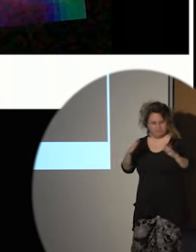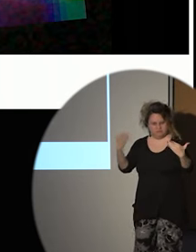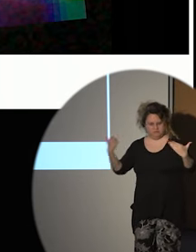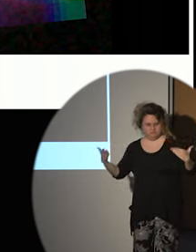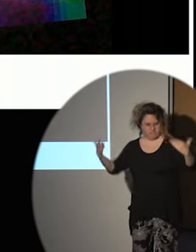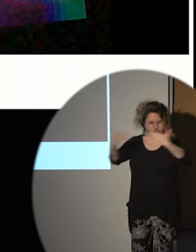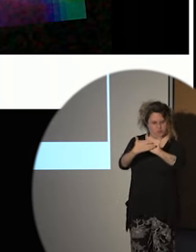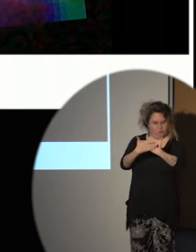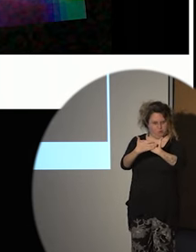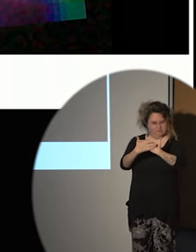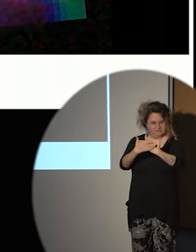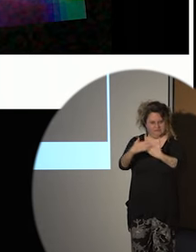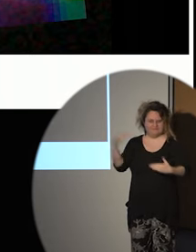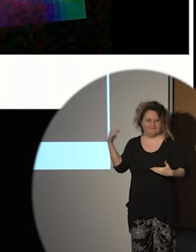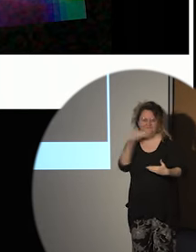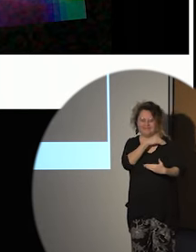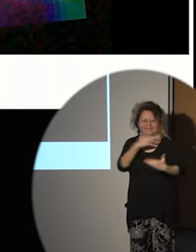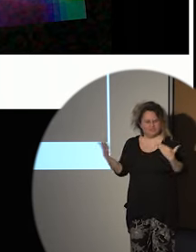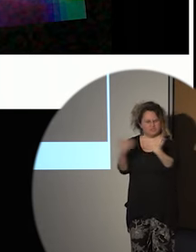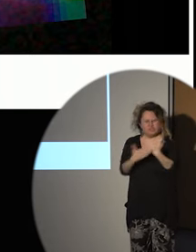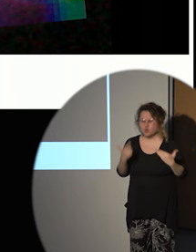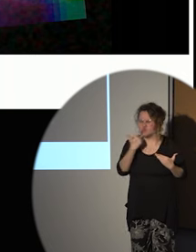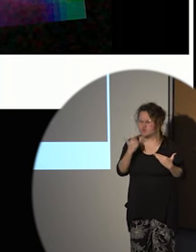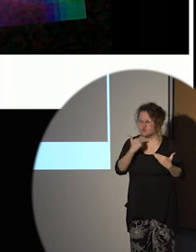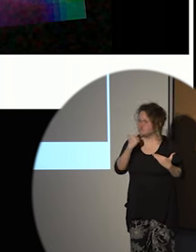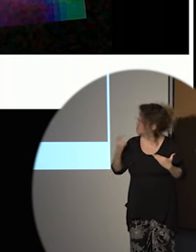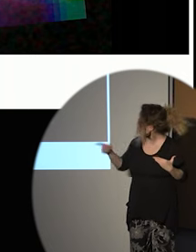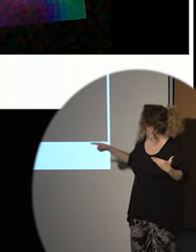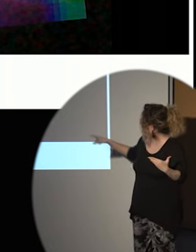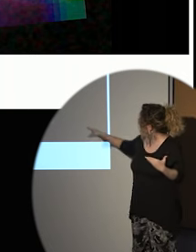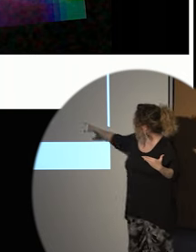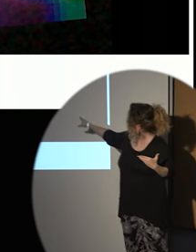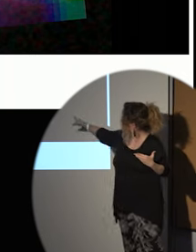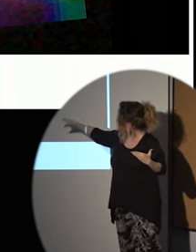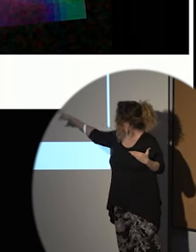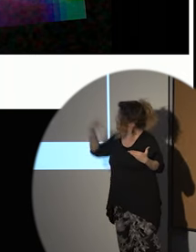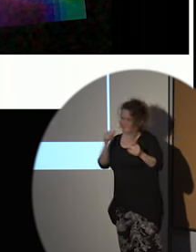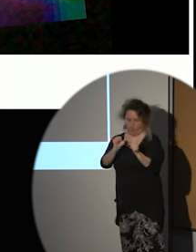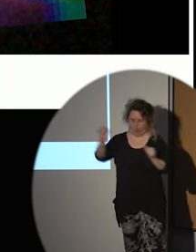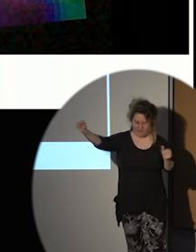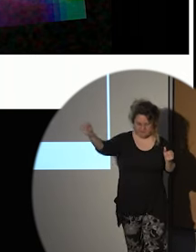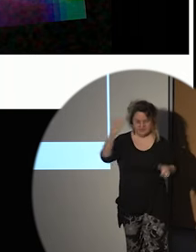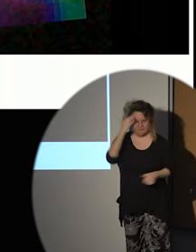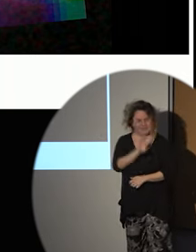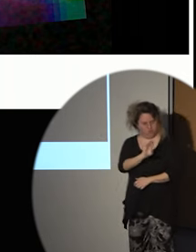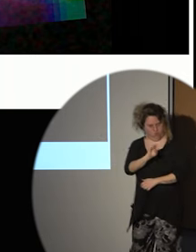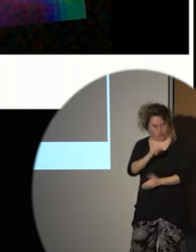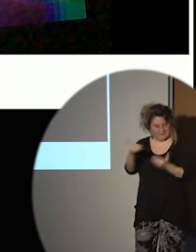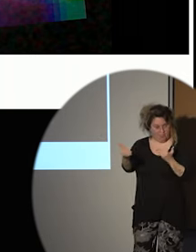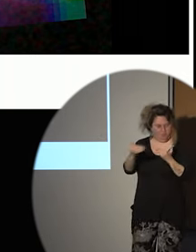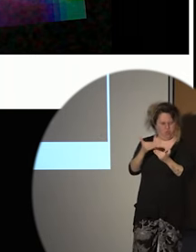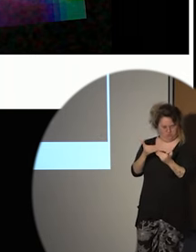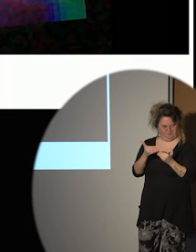vitesse. Alors, champ de vitesse, quand c'est rouge, ça s'éloigne de nous. Quand c'est bleu, ça se rapproche de nous. Mais si vous avez un objet